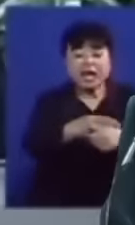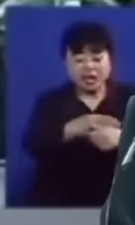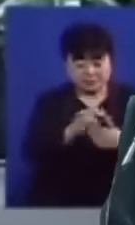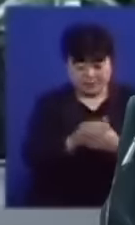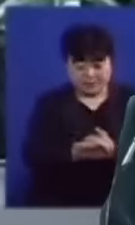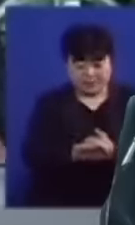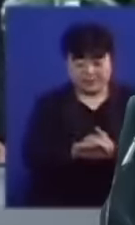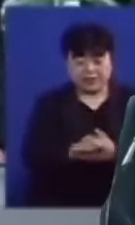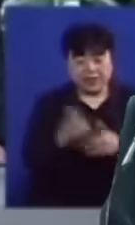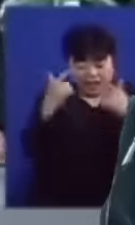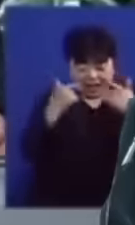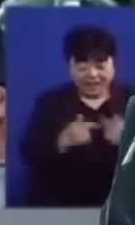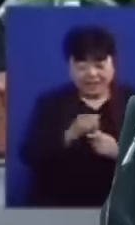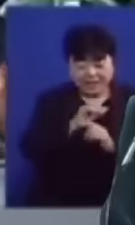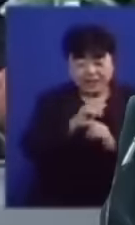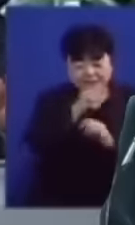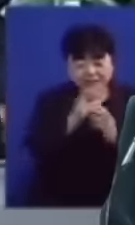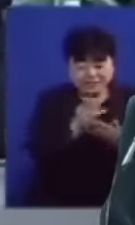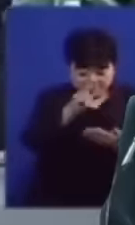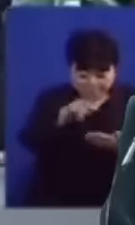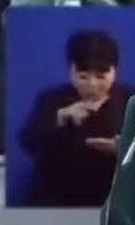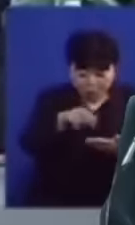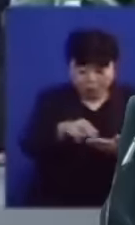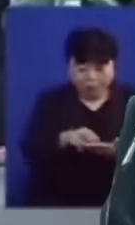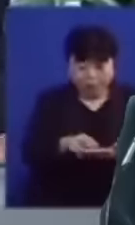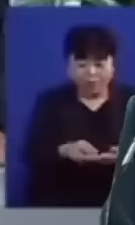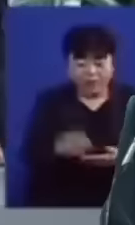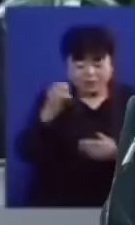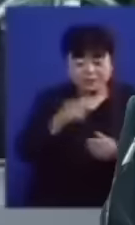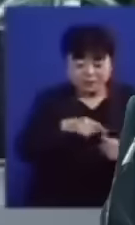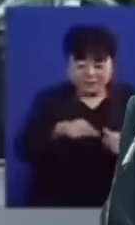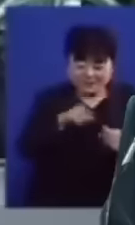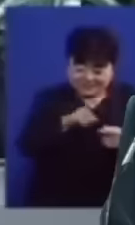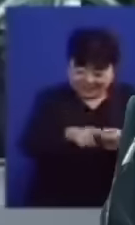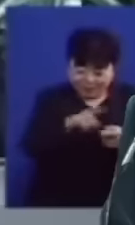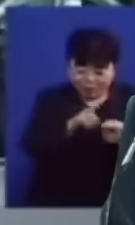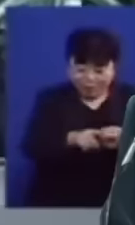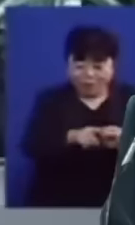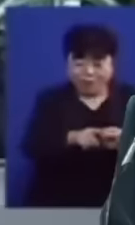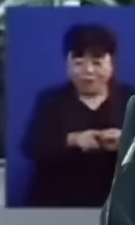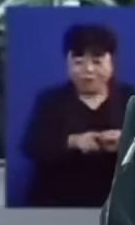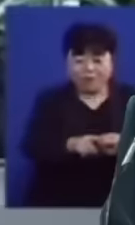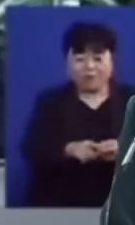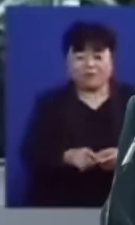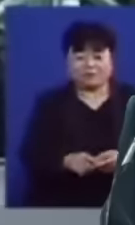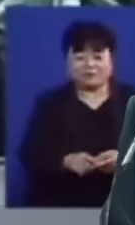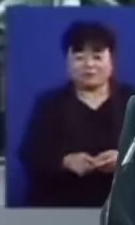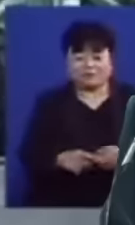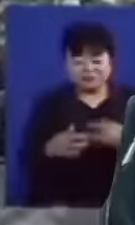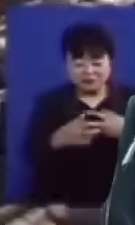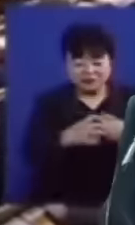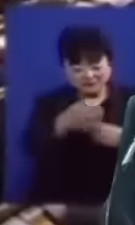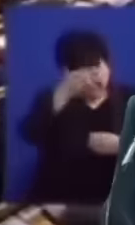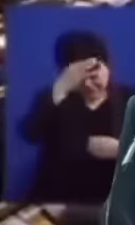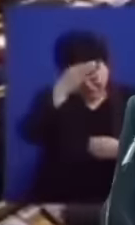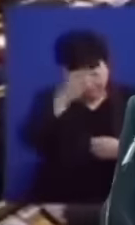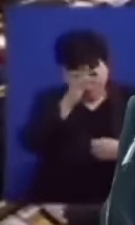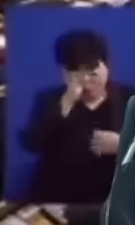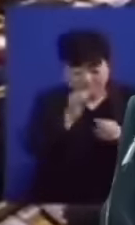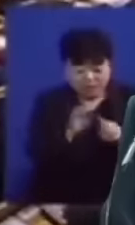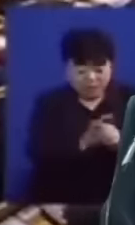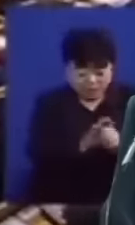박사이면서 항상 성경을 읽고 성경이 가르치는 대로 의학과 같이 환자를